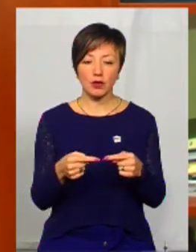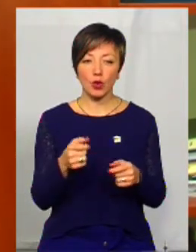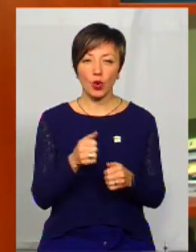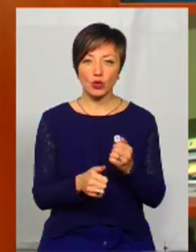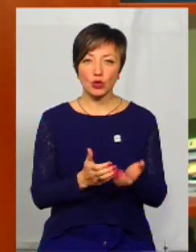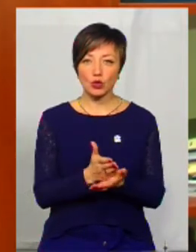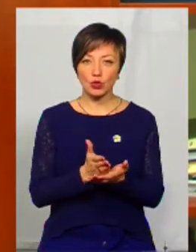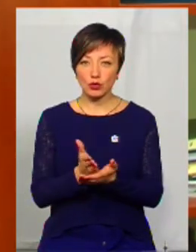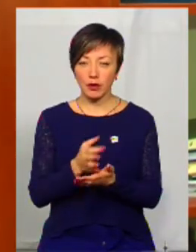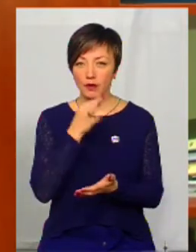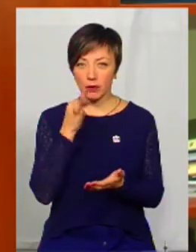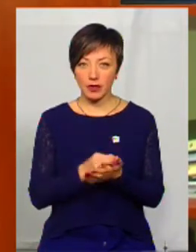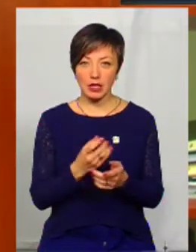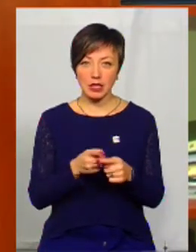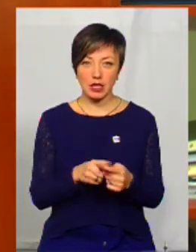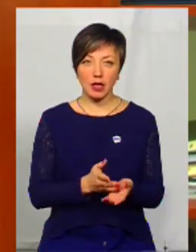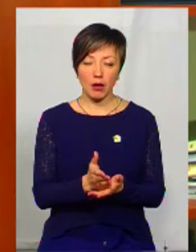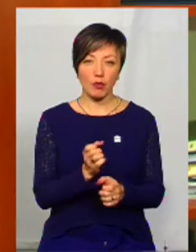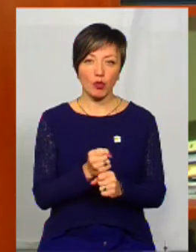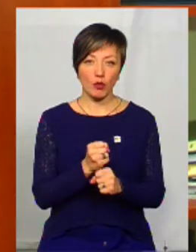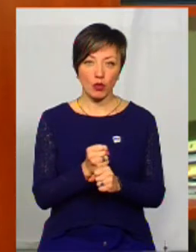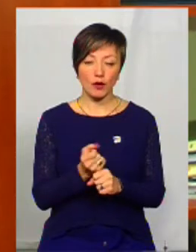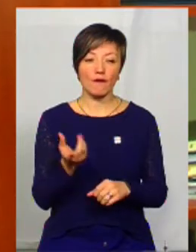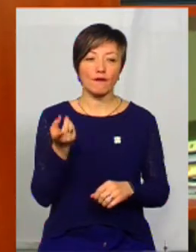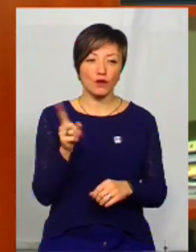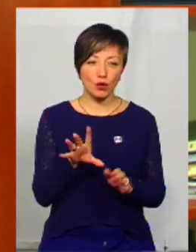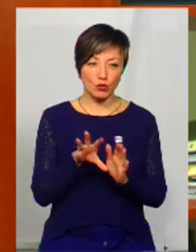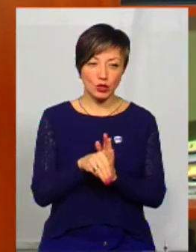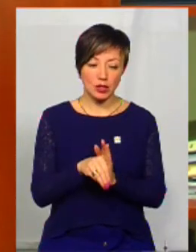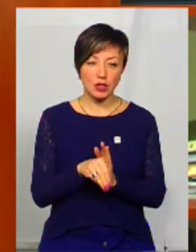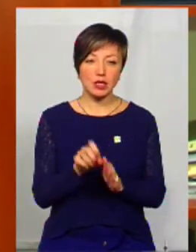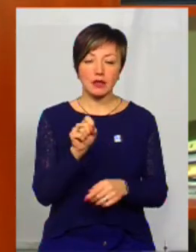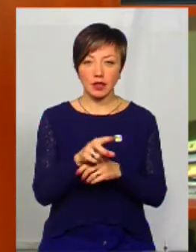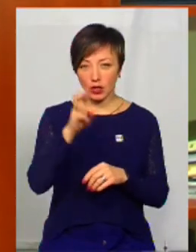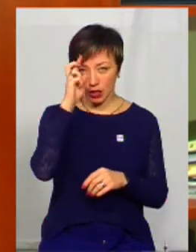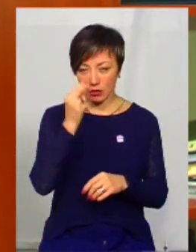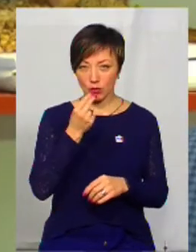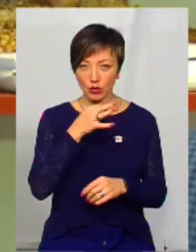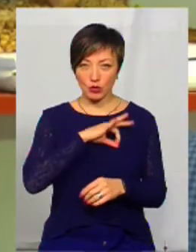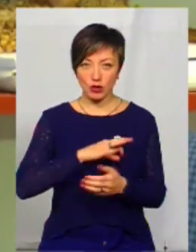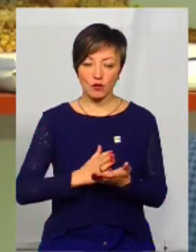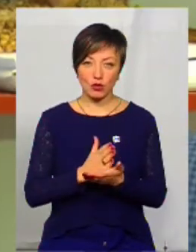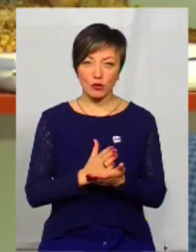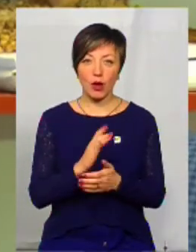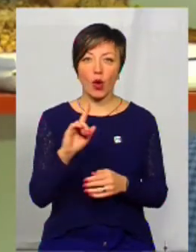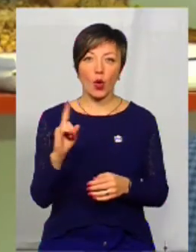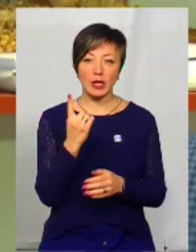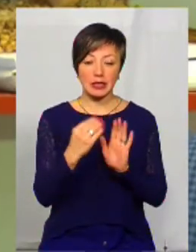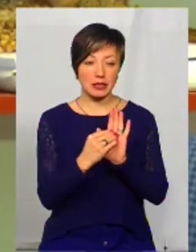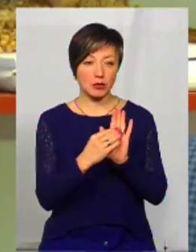кожної служби, яка відповідає за цей напрямок роботи, в тому числі мало завдання і Держпродспоживслужба. І